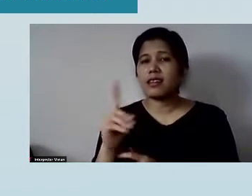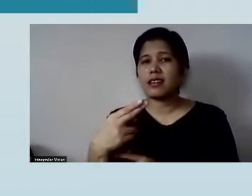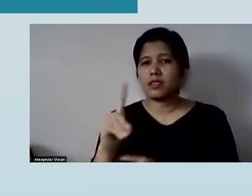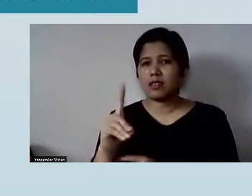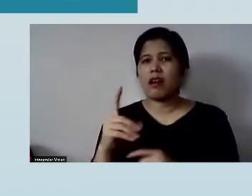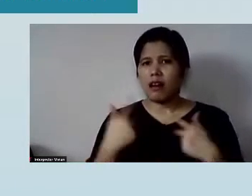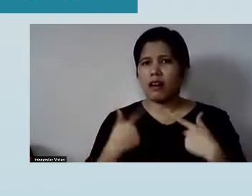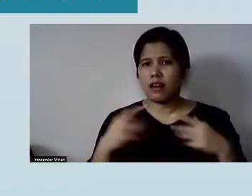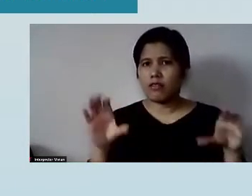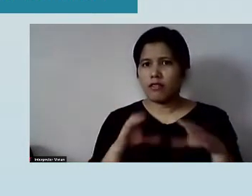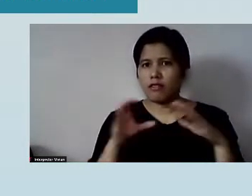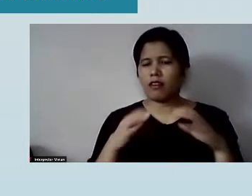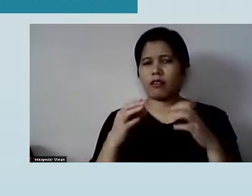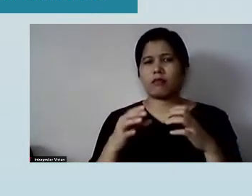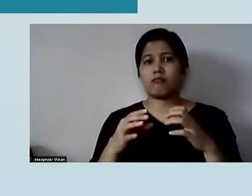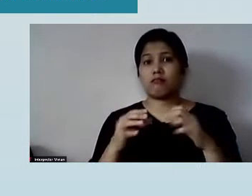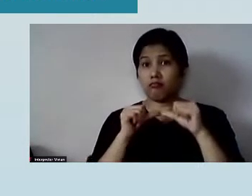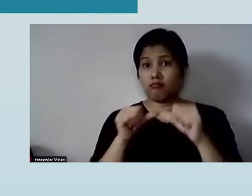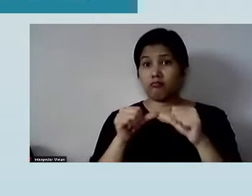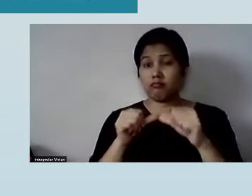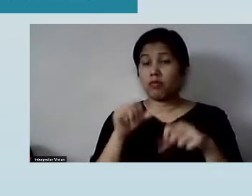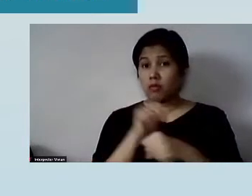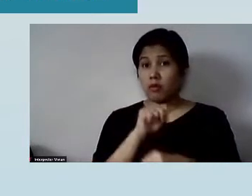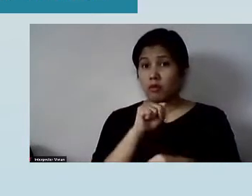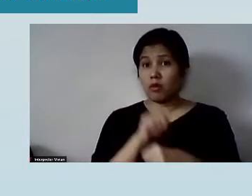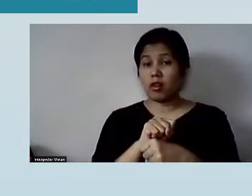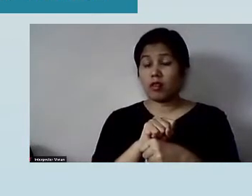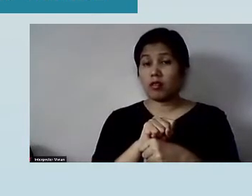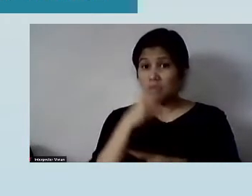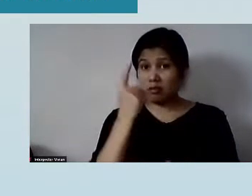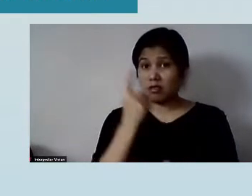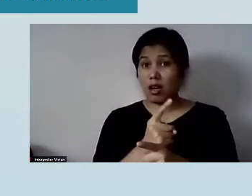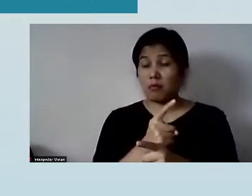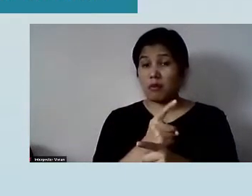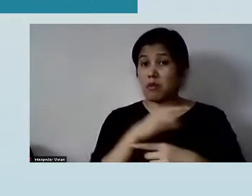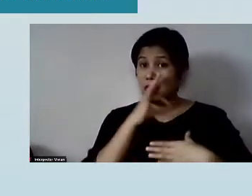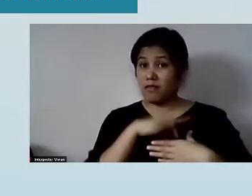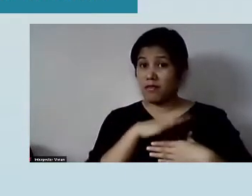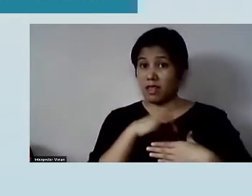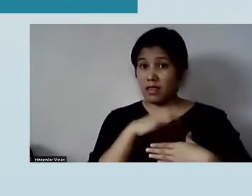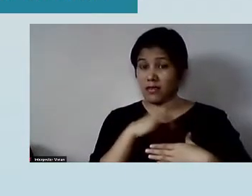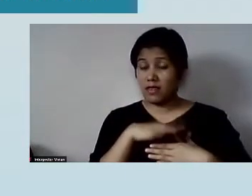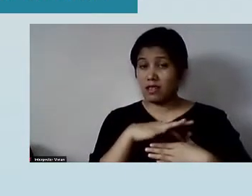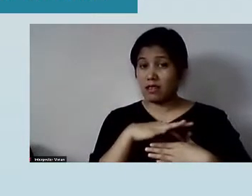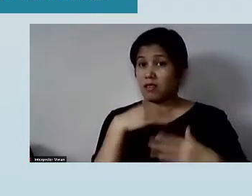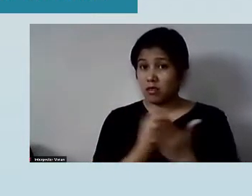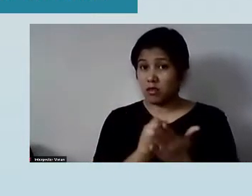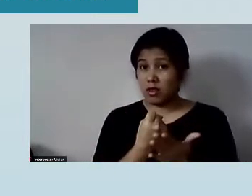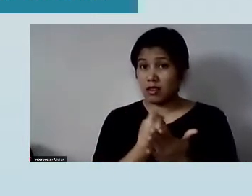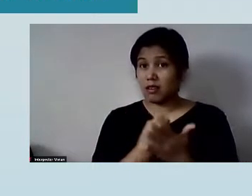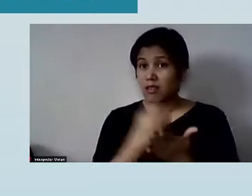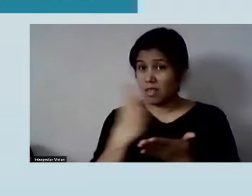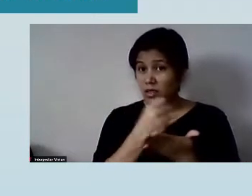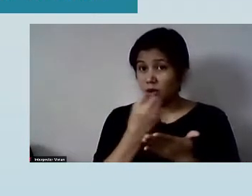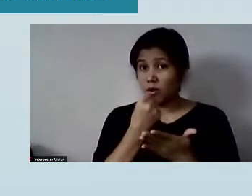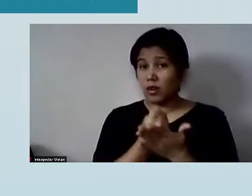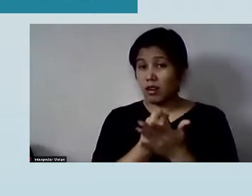Sustainable ba ang kanilang employment? Tama ba ang mga benefits? Tama ba ang mga pasweldo,